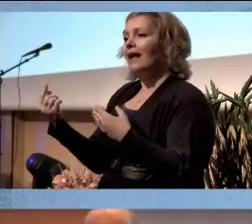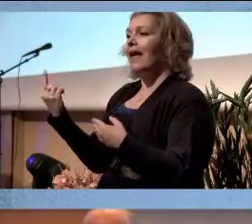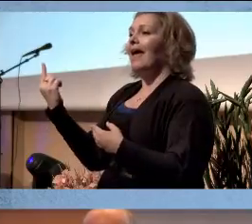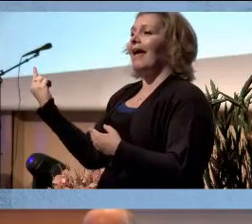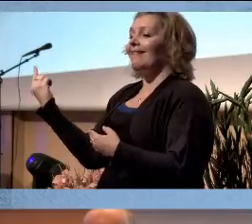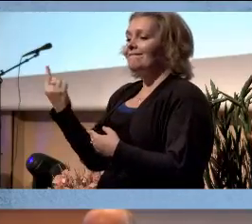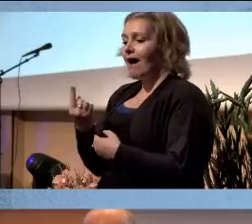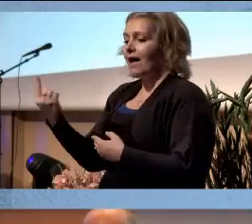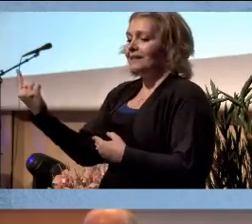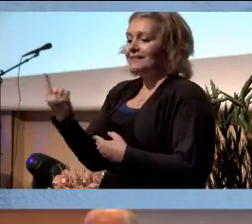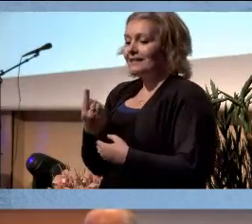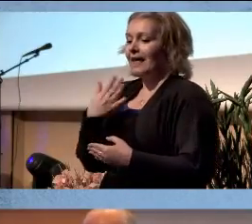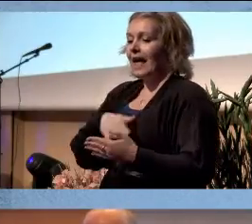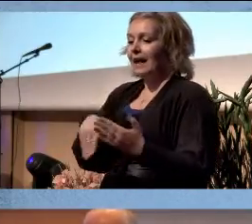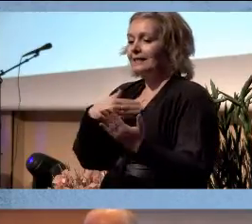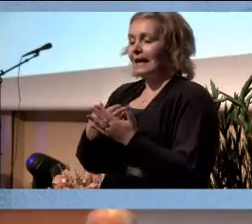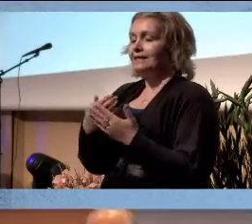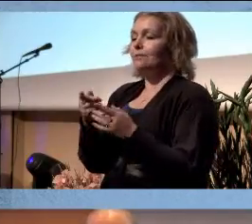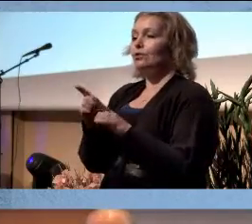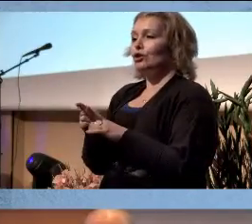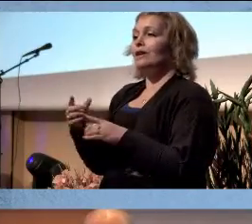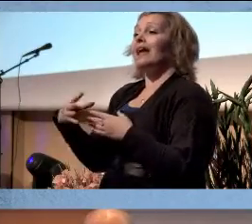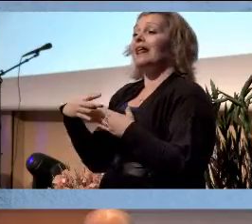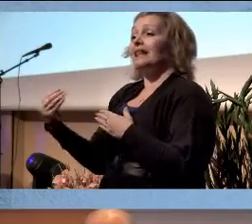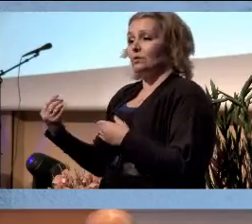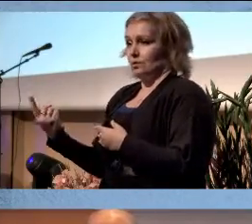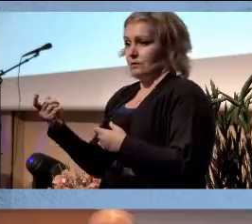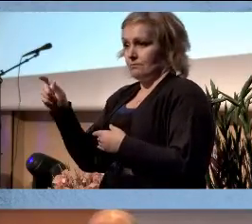kommer inn i helsetjenesten er en ressurs.